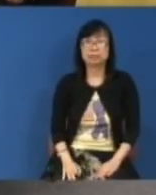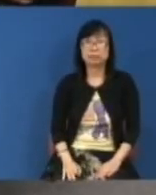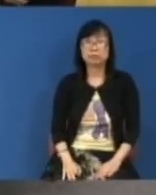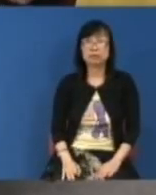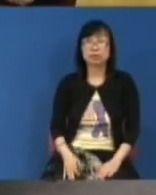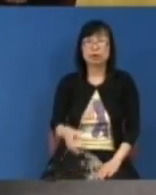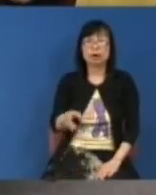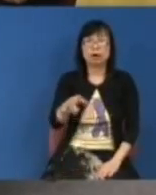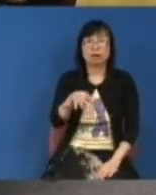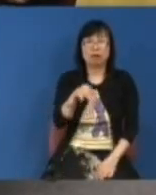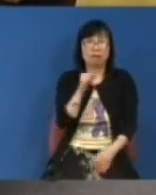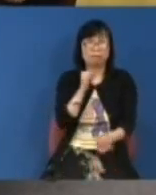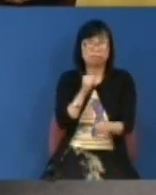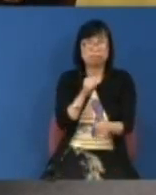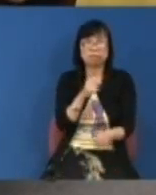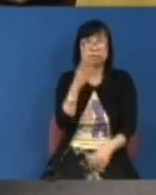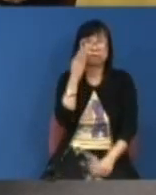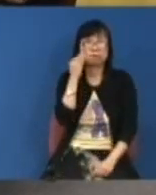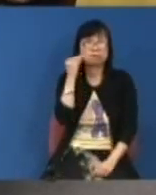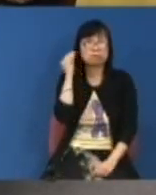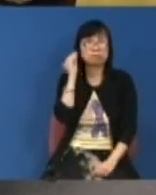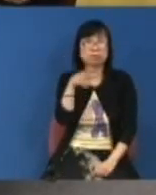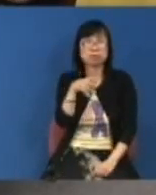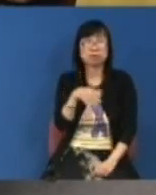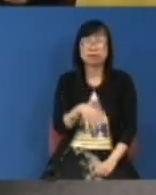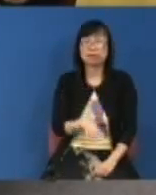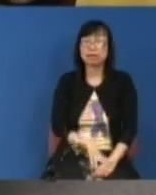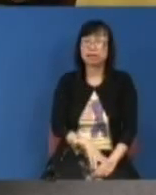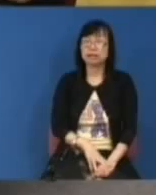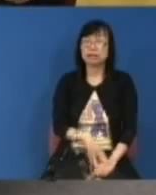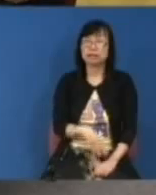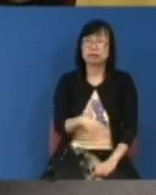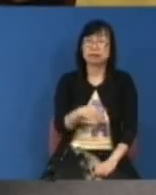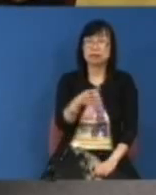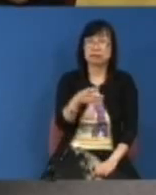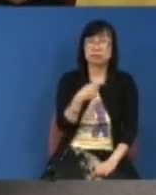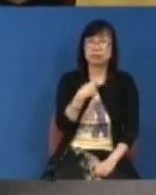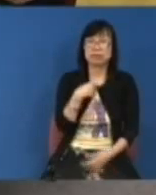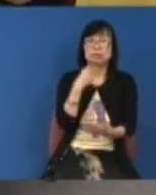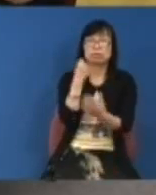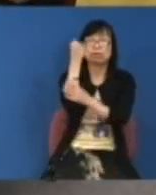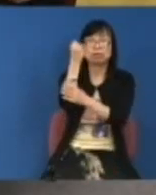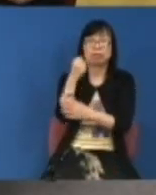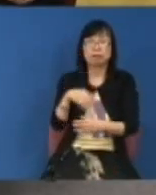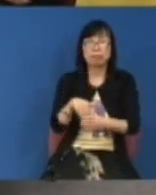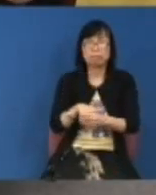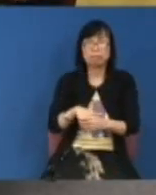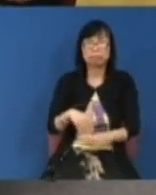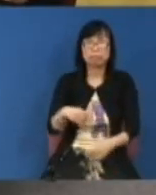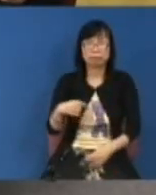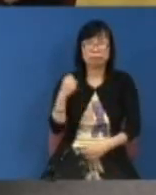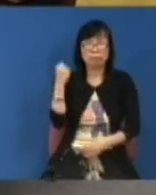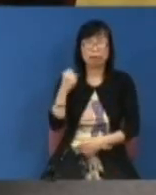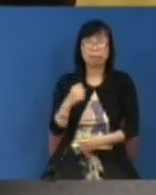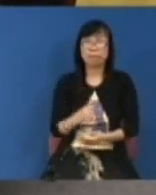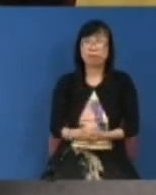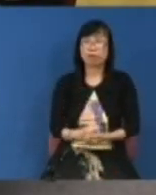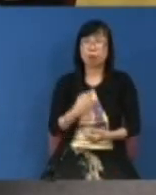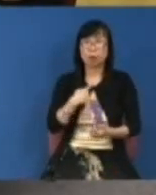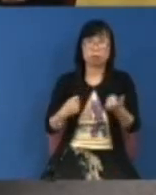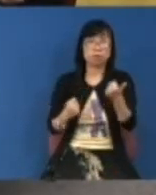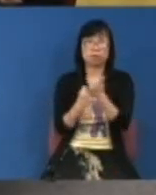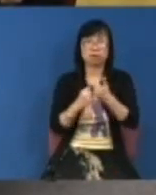所謂恥辱嘅概念，覺得咦係咁噶啦，十六依家使乜一定要投泛民嗰、那個嗰樣嘢啫，係咪？我支持